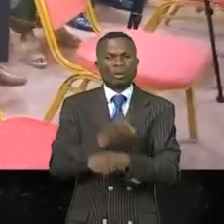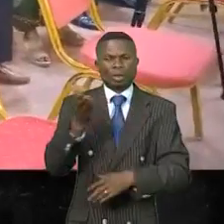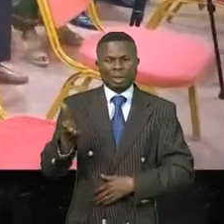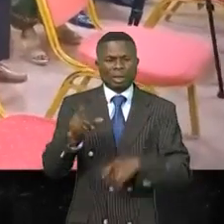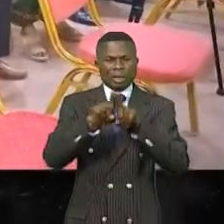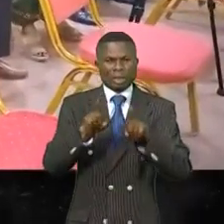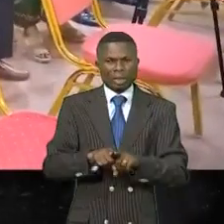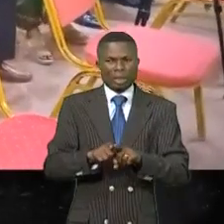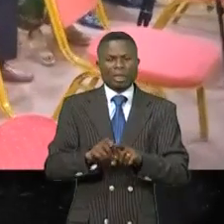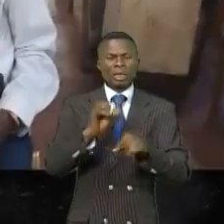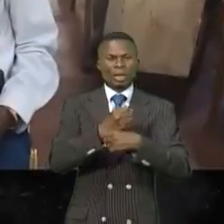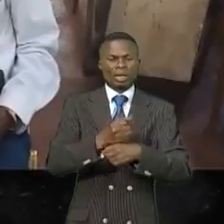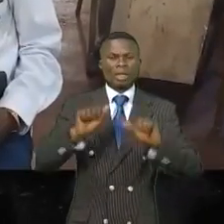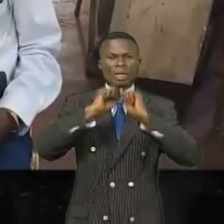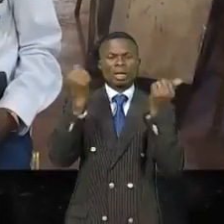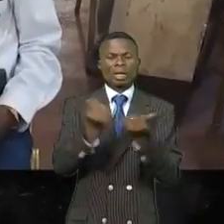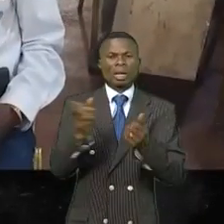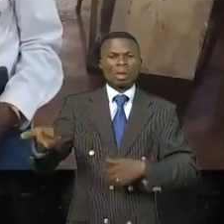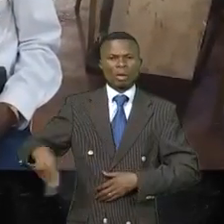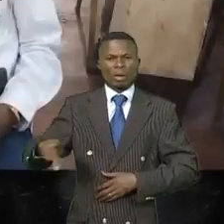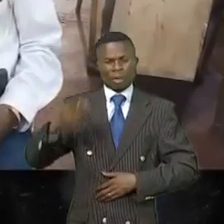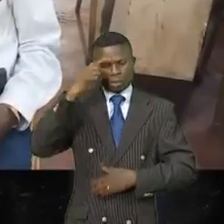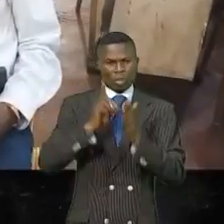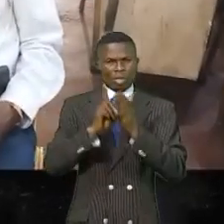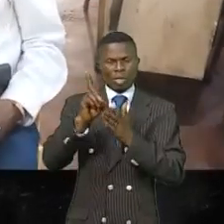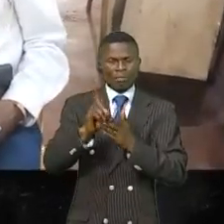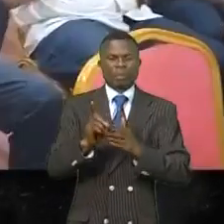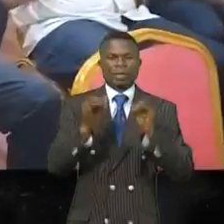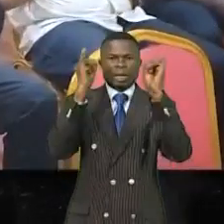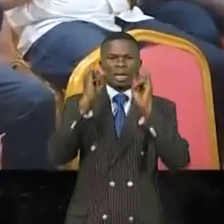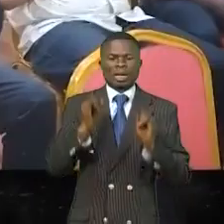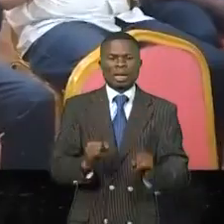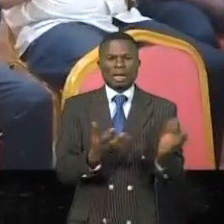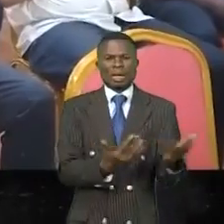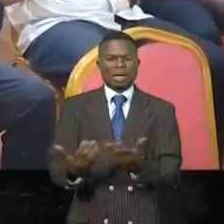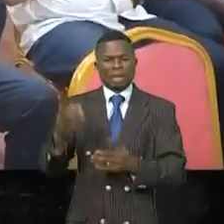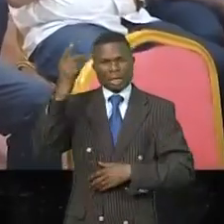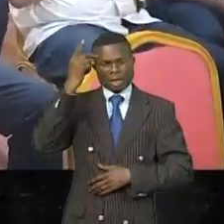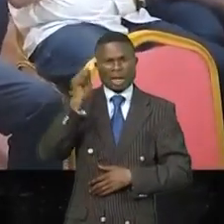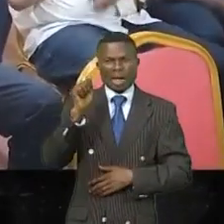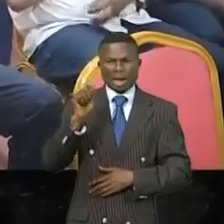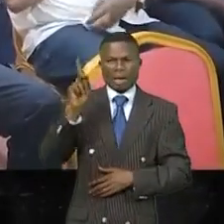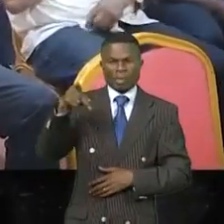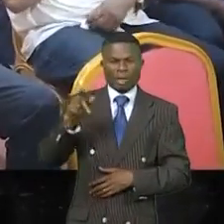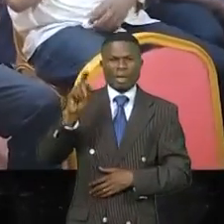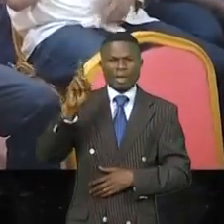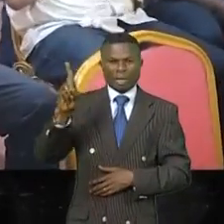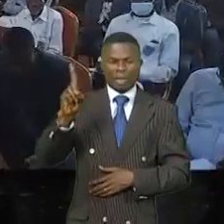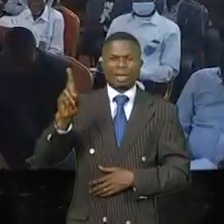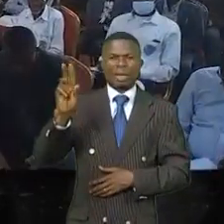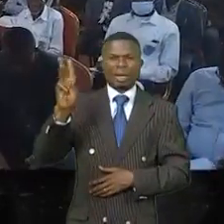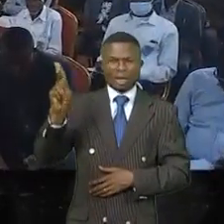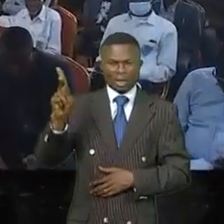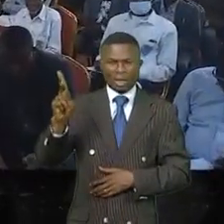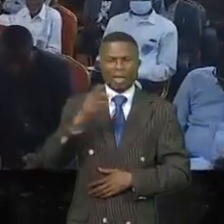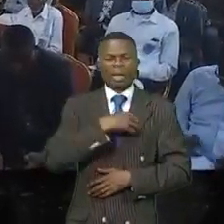Ainsi, il a créé l'Agence provinciale pour le développement du numérique de Kinshasa, APDNK, dirigée par Mme Ida